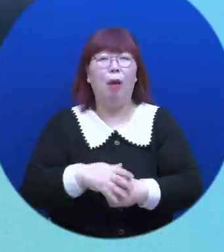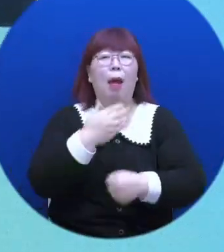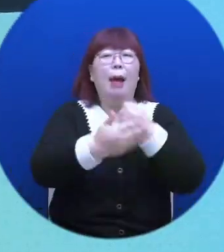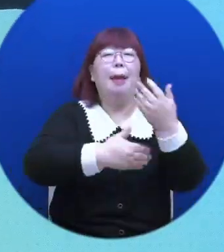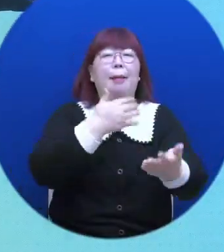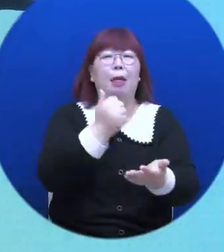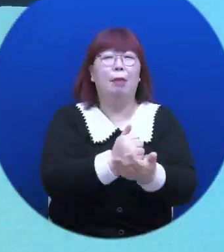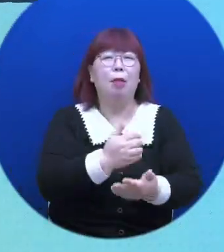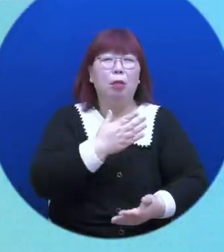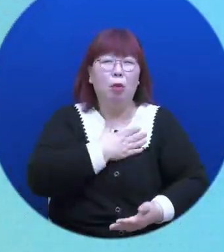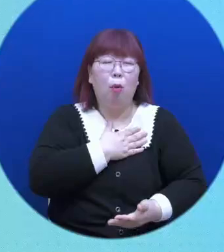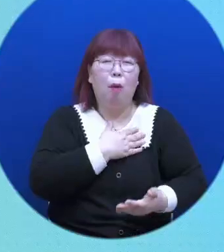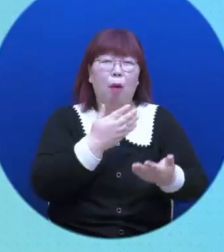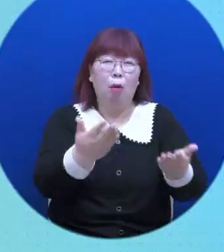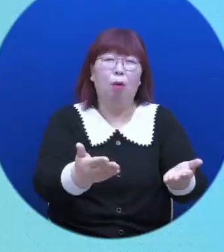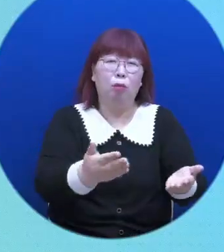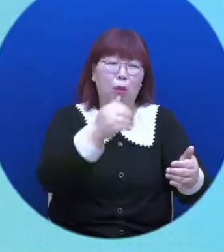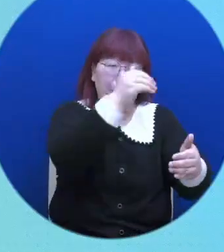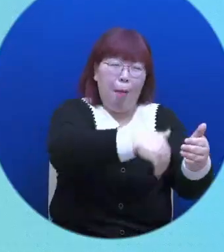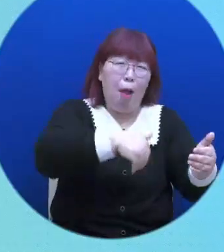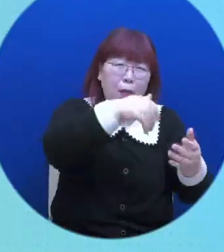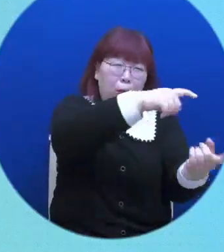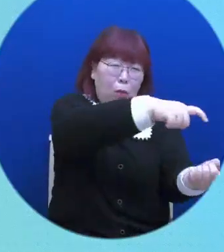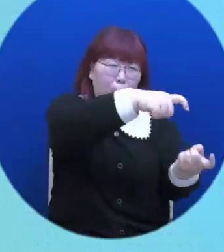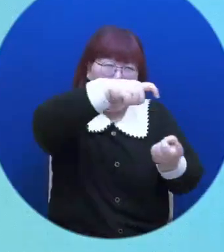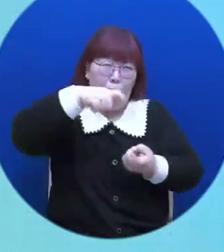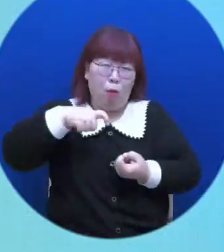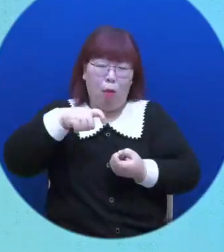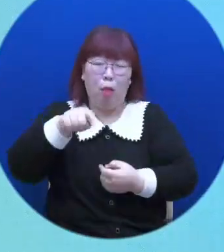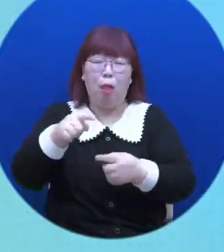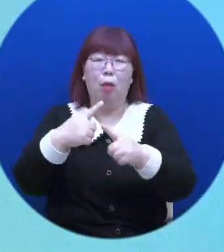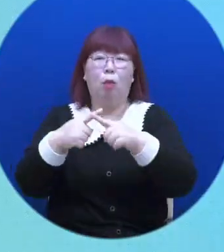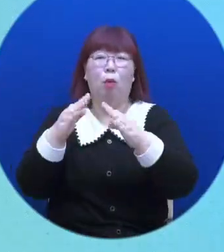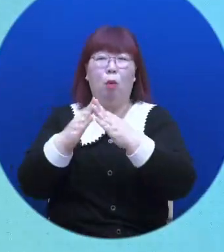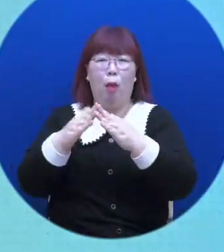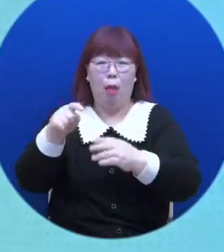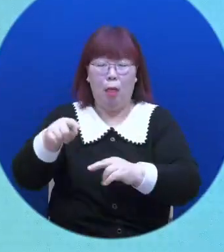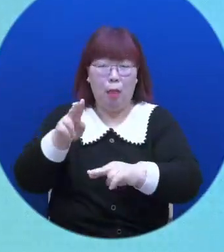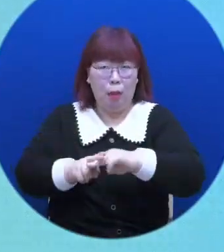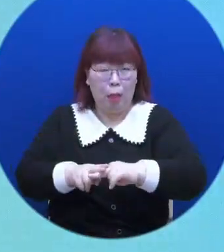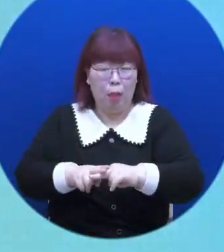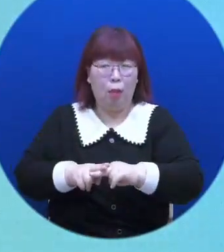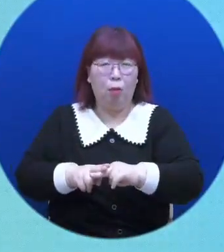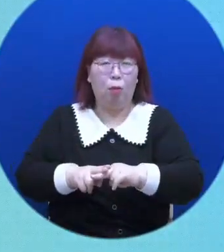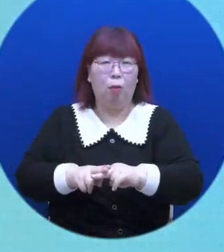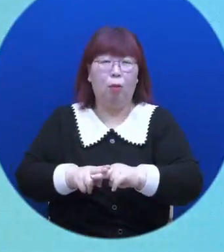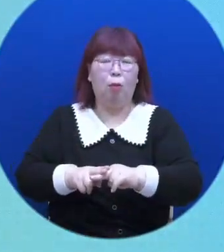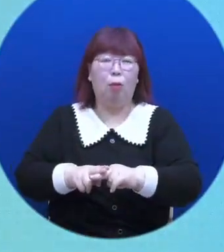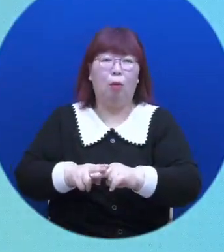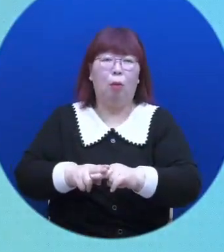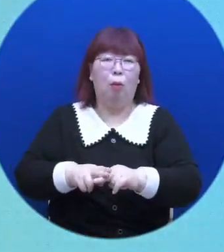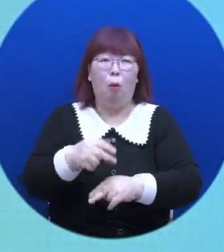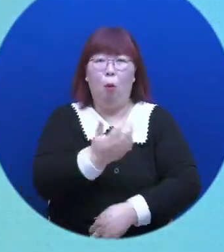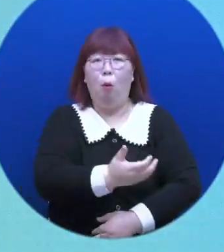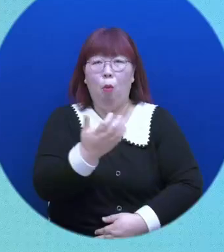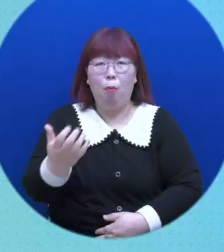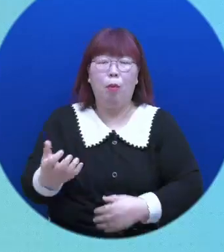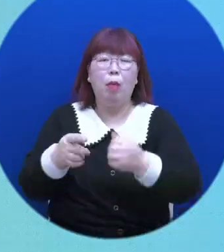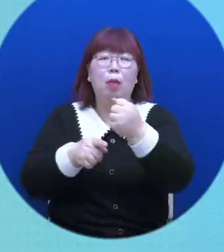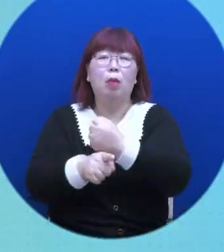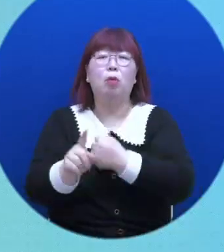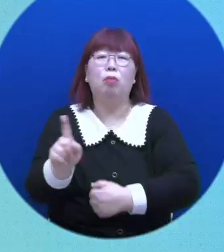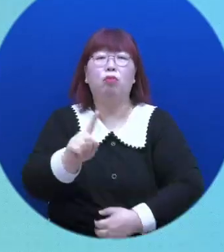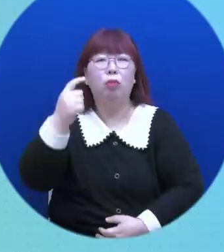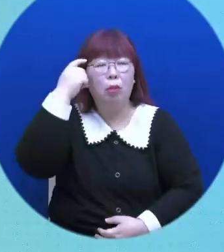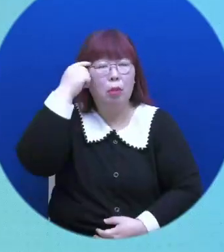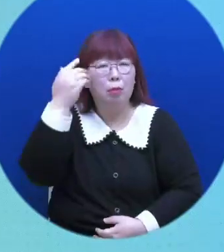하나님께서 저와 여러분을 파내어 이 교회의 공동체, 이 자리에 앉게 하는 이유